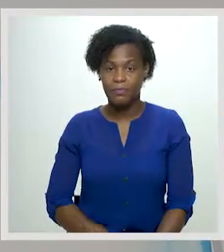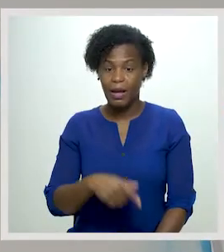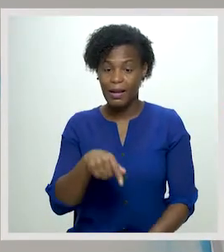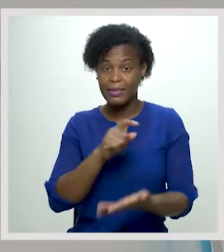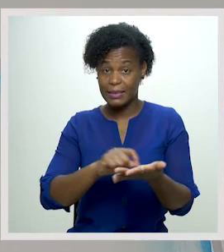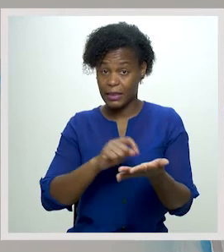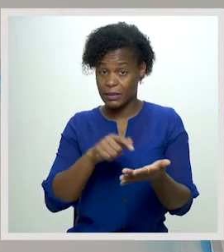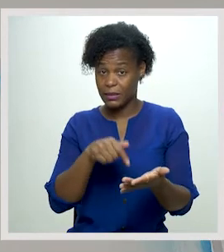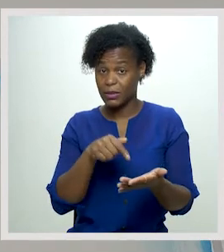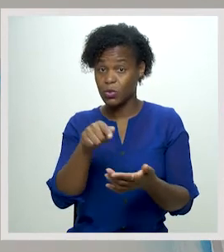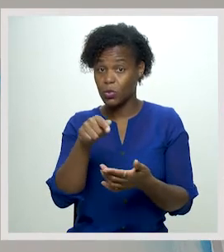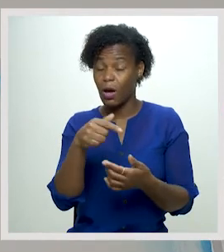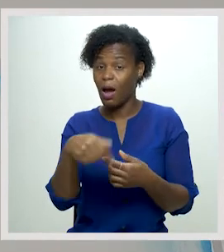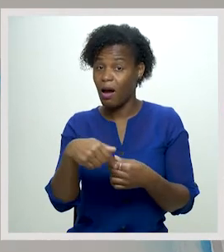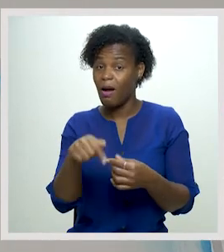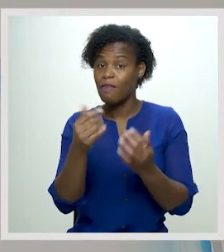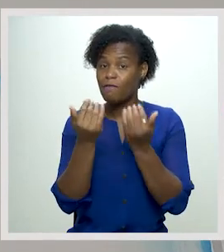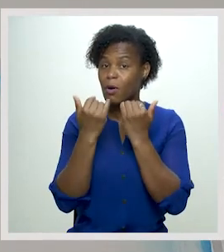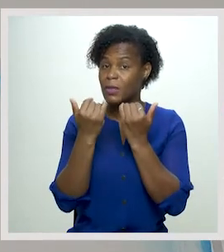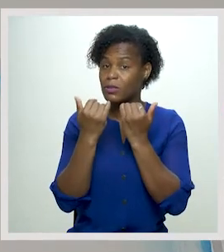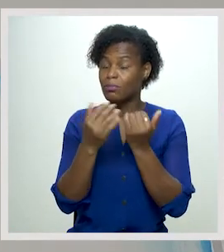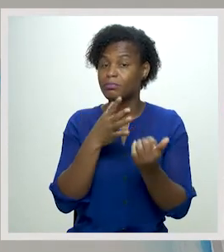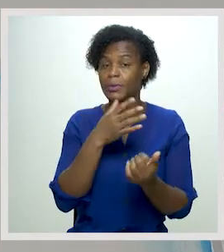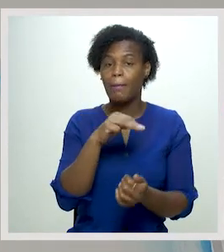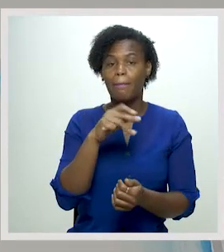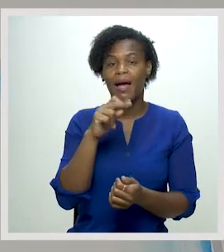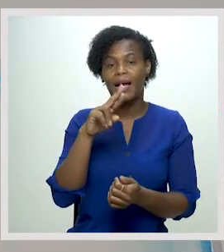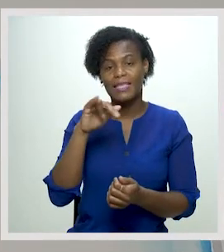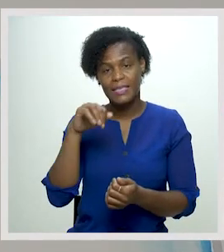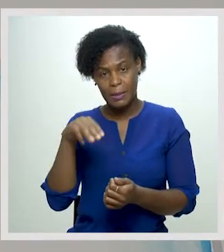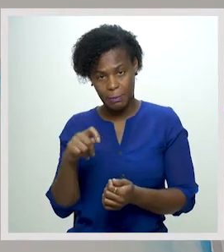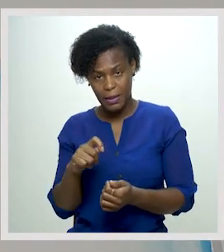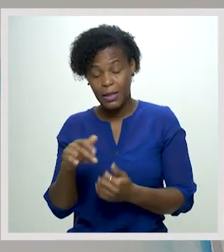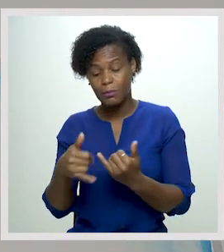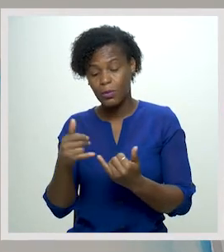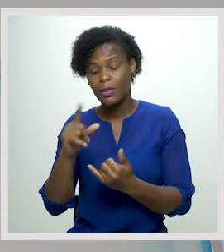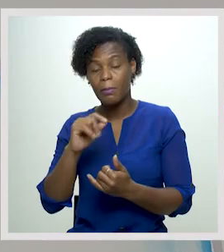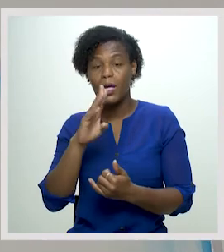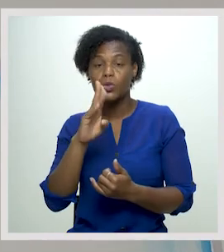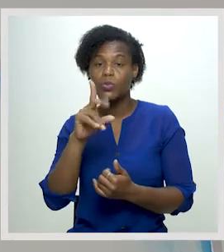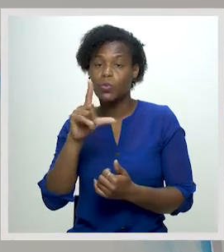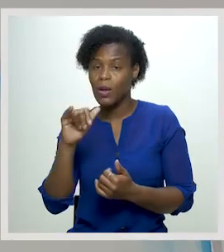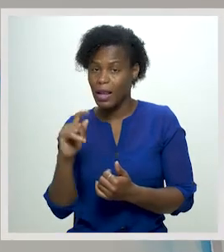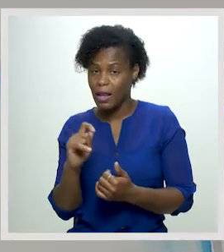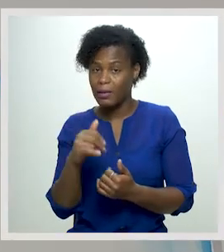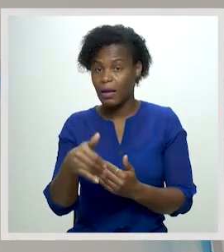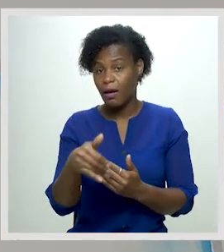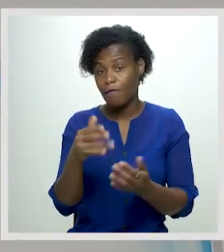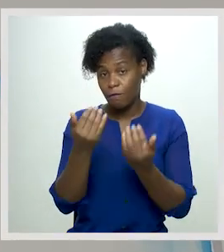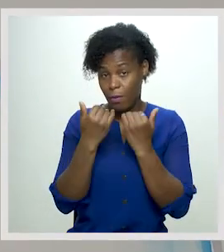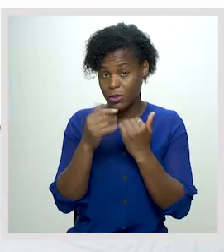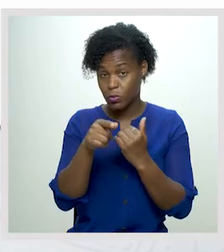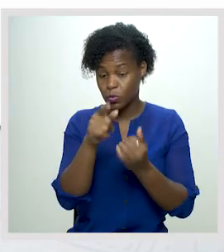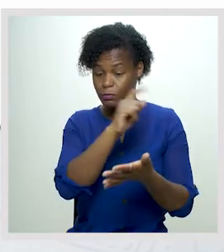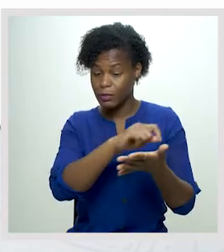Dans cet exercice, tu as les informations présentées par Maxime et celles présentées par Julie. À partir de ces informations,